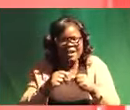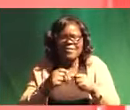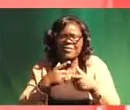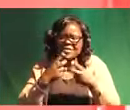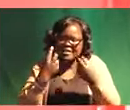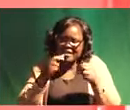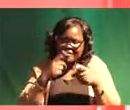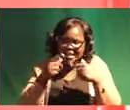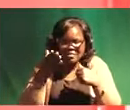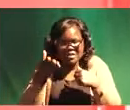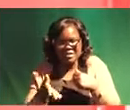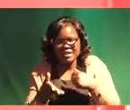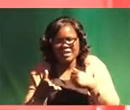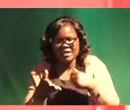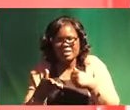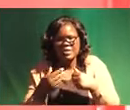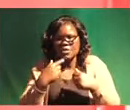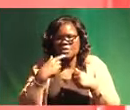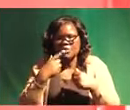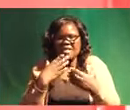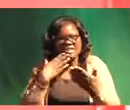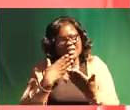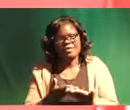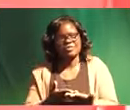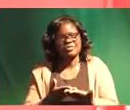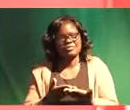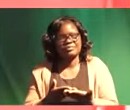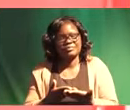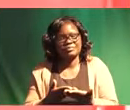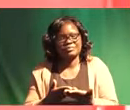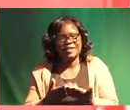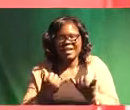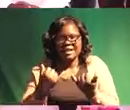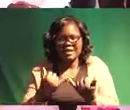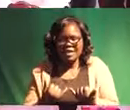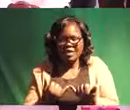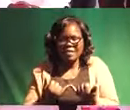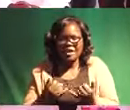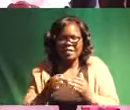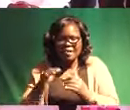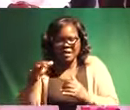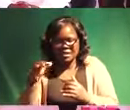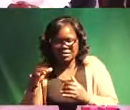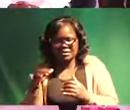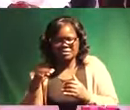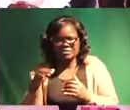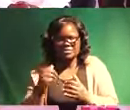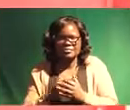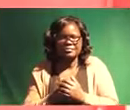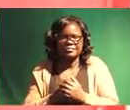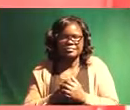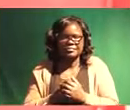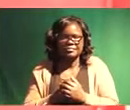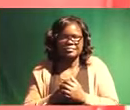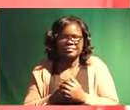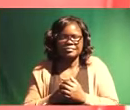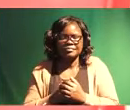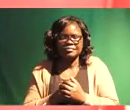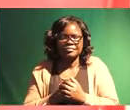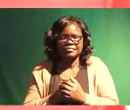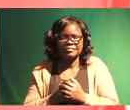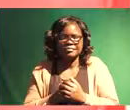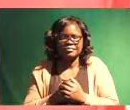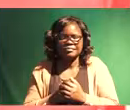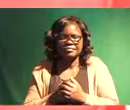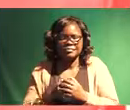wakufika hapa hata kusema asante. Sasa nyinyi nawaomba mshikilie serikali ya